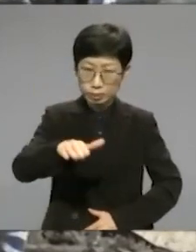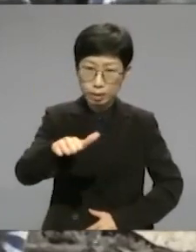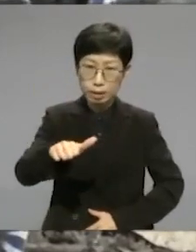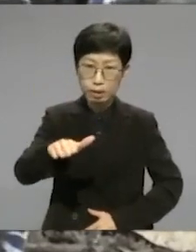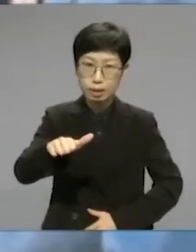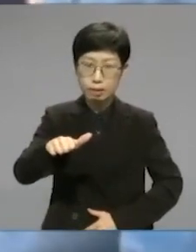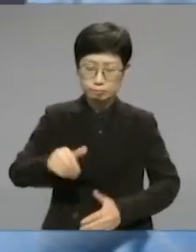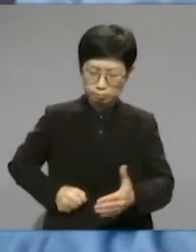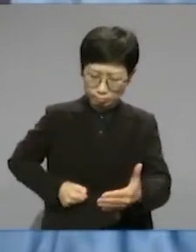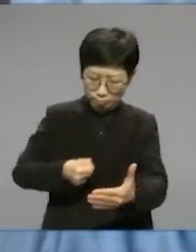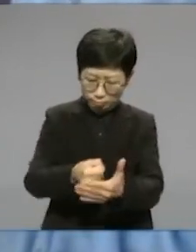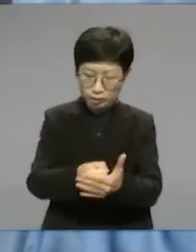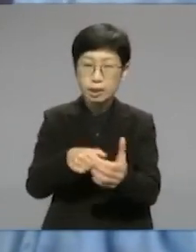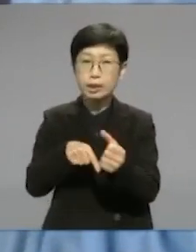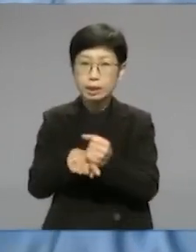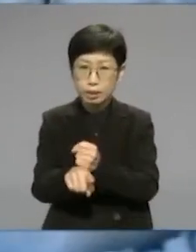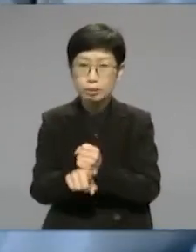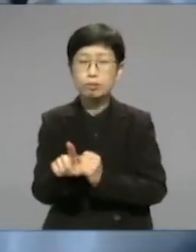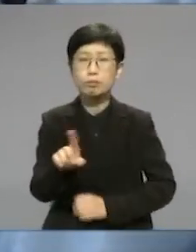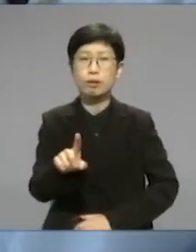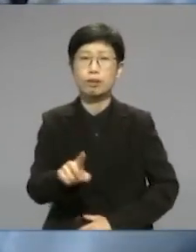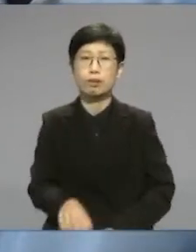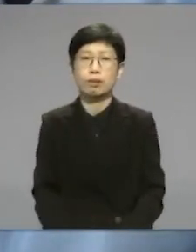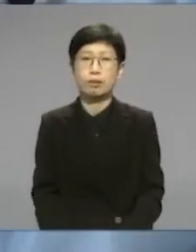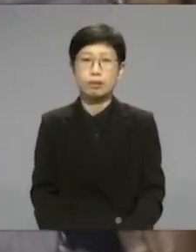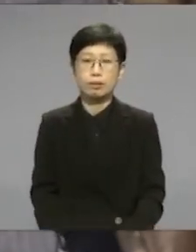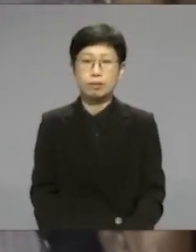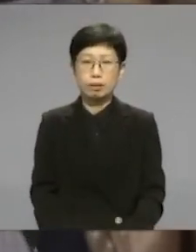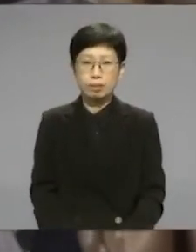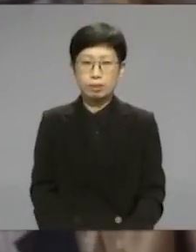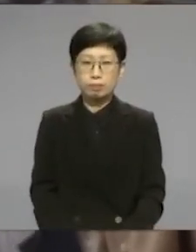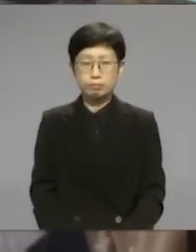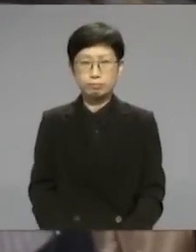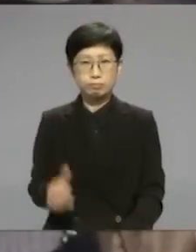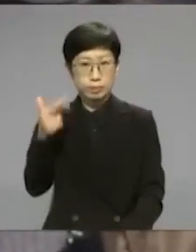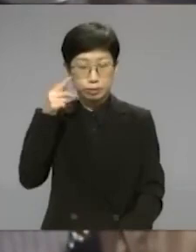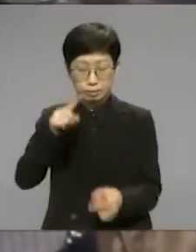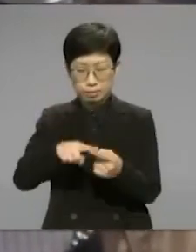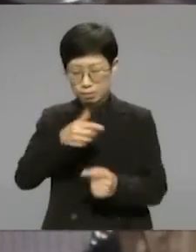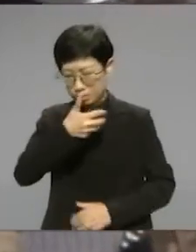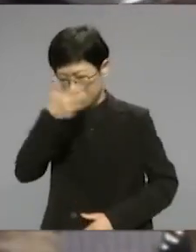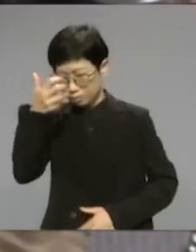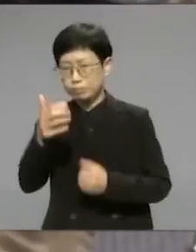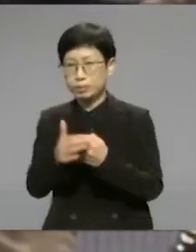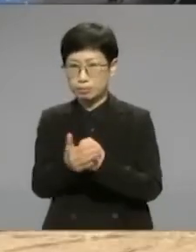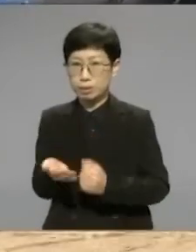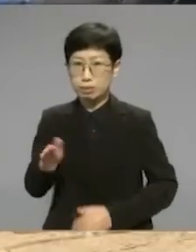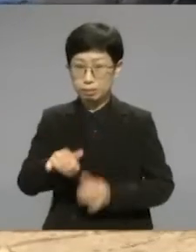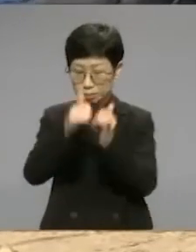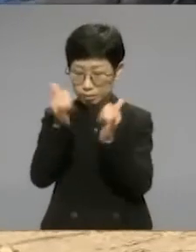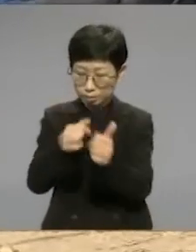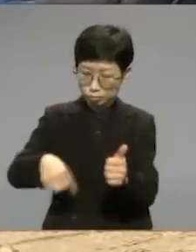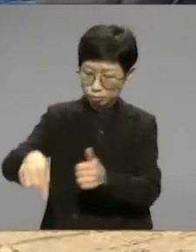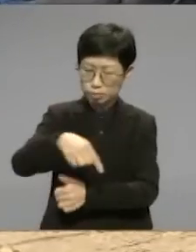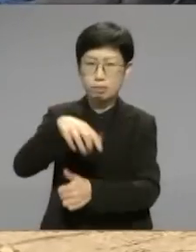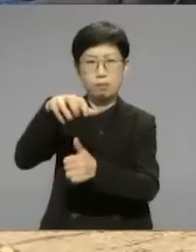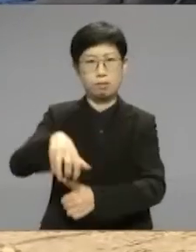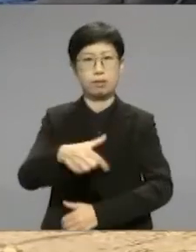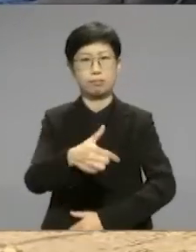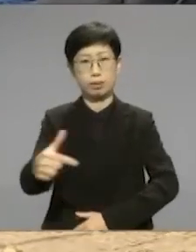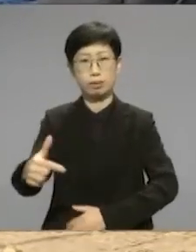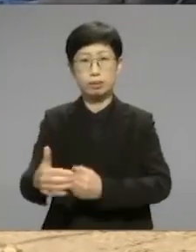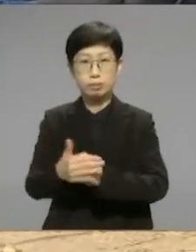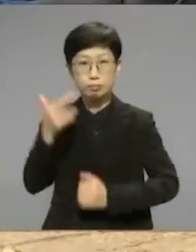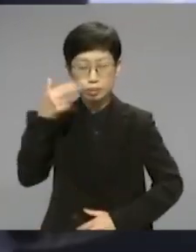밀국하겠다는 절박한 선택을 하는 가장 큰 이유는 이른바 아메리칸 드림. 그러나 억압적인 사회 분위기도 이들을